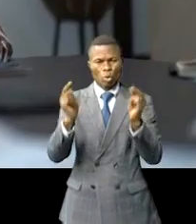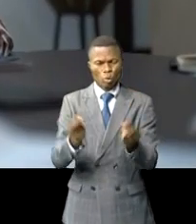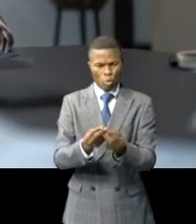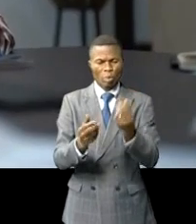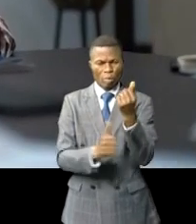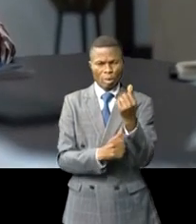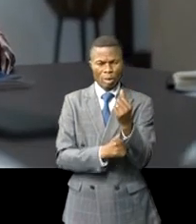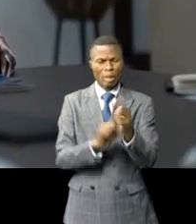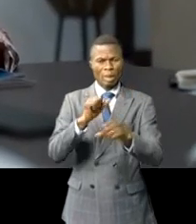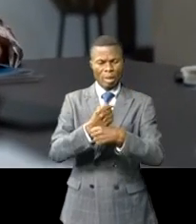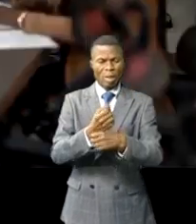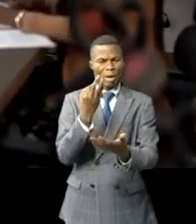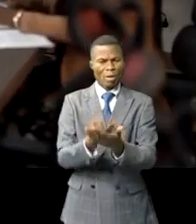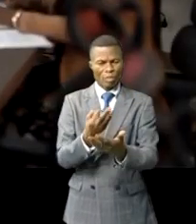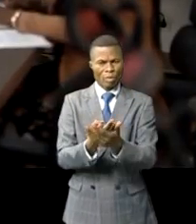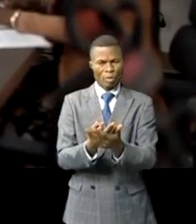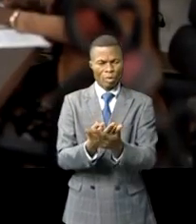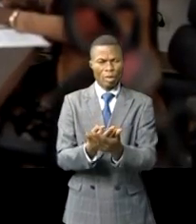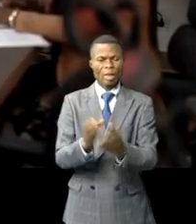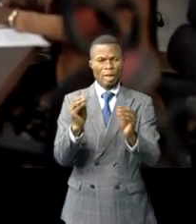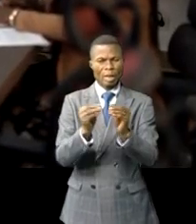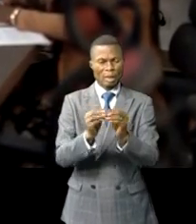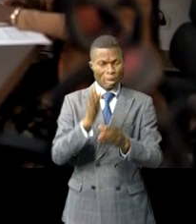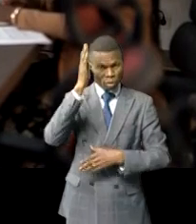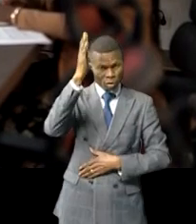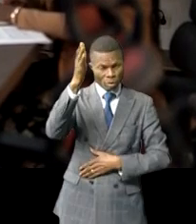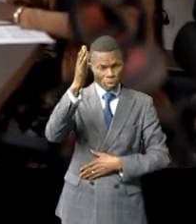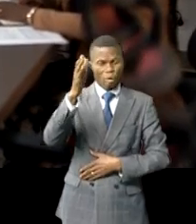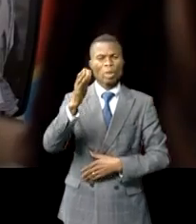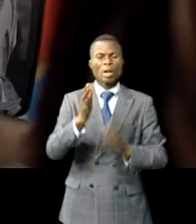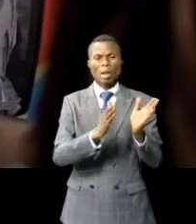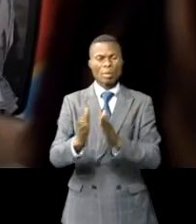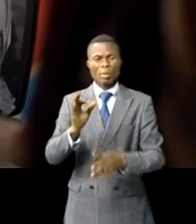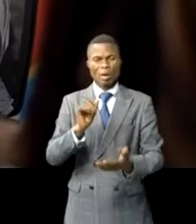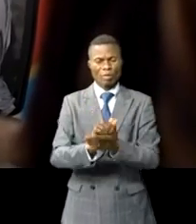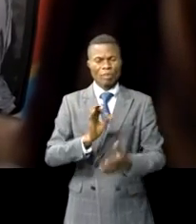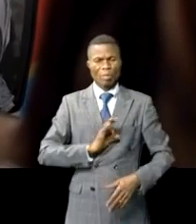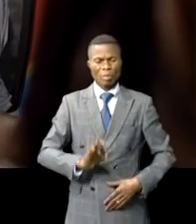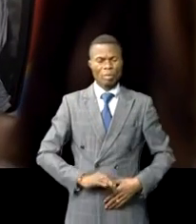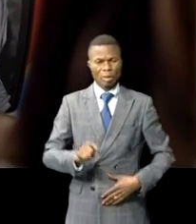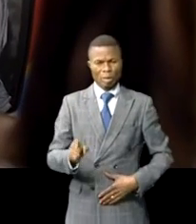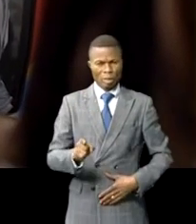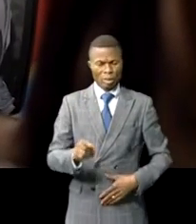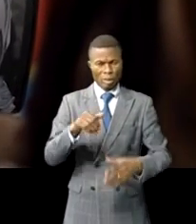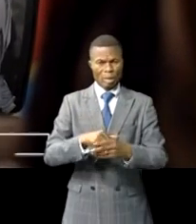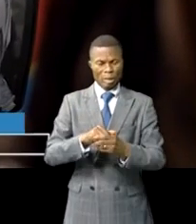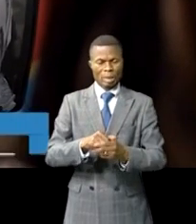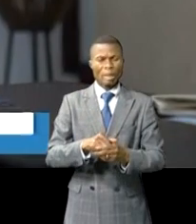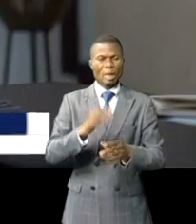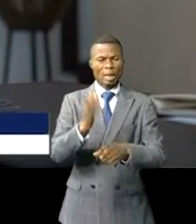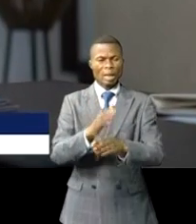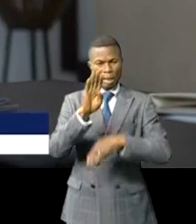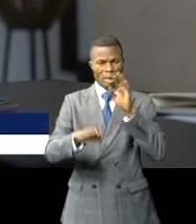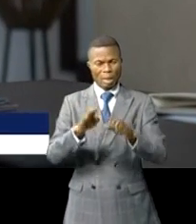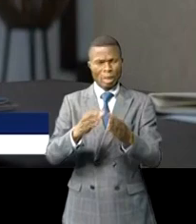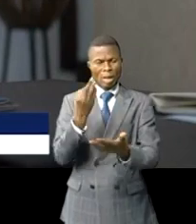prenantes dans la création du fonds, une table ronde est projetée par la première dame Denise Nyakeru Tshisekedi. Dans ce processus, le